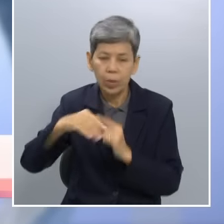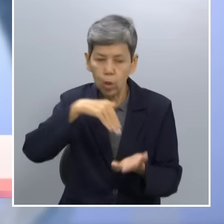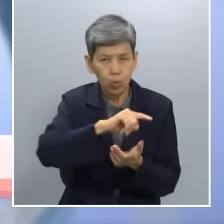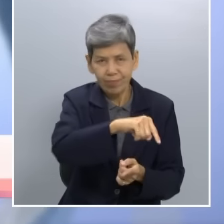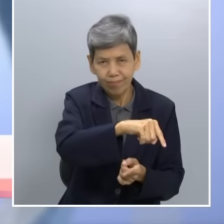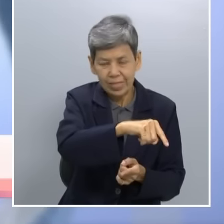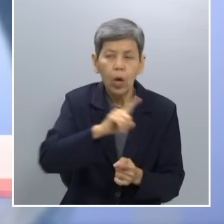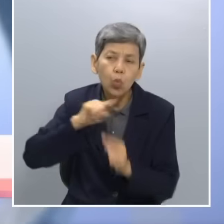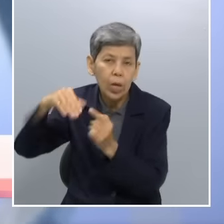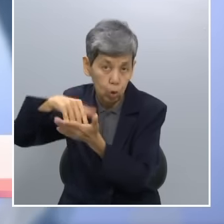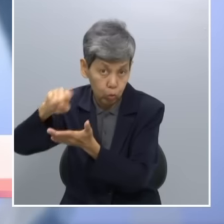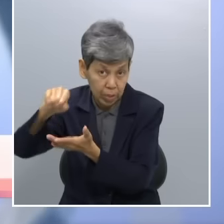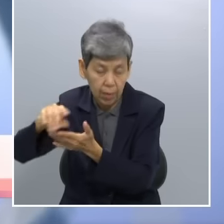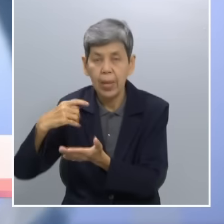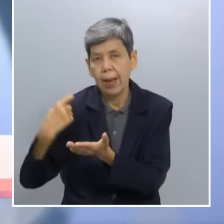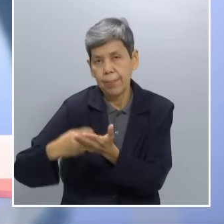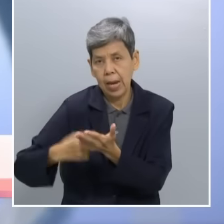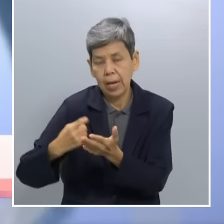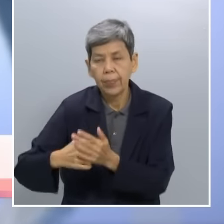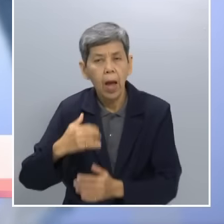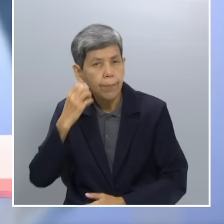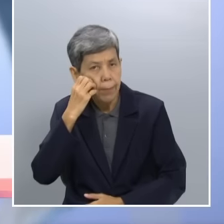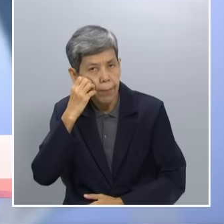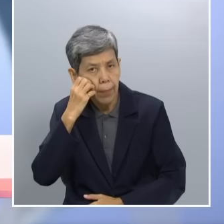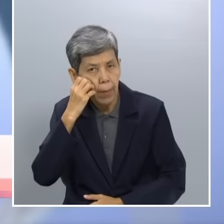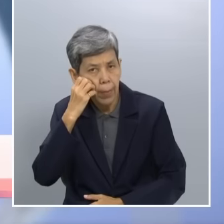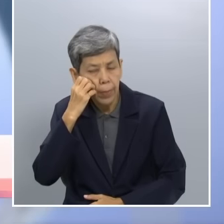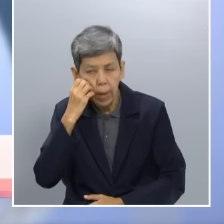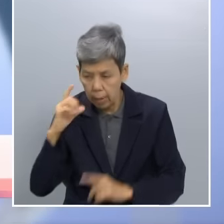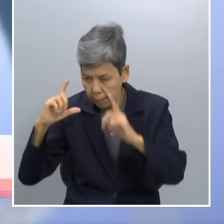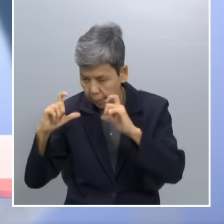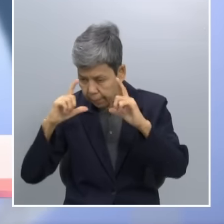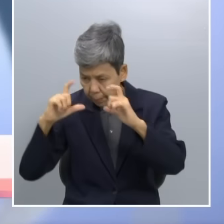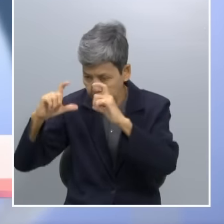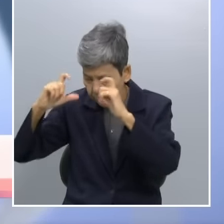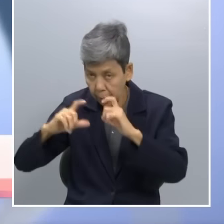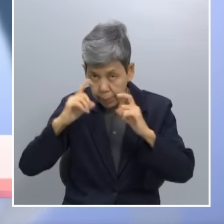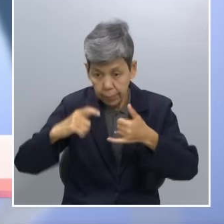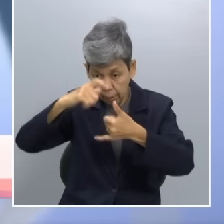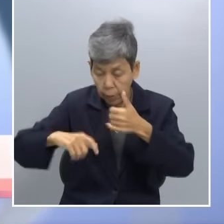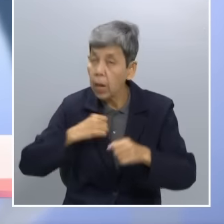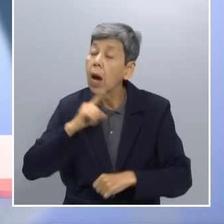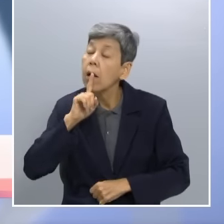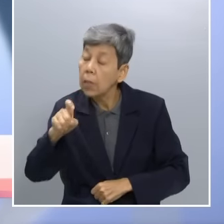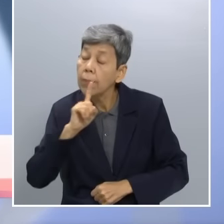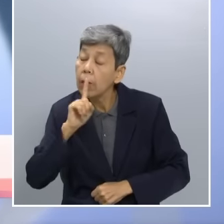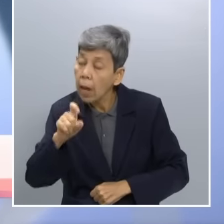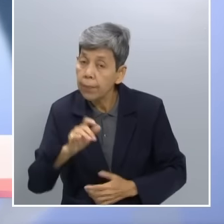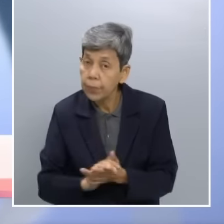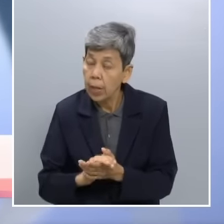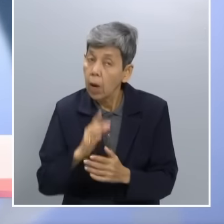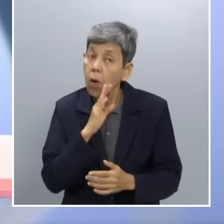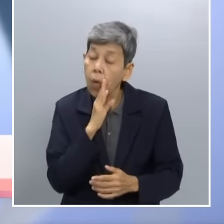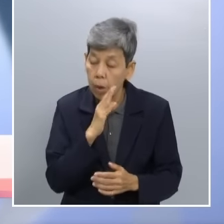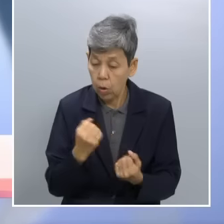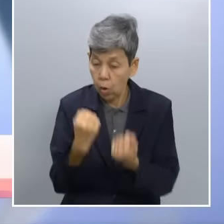คน้องเจอดอยู่แล้วประกันเนี่ยก็เอาโทรศัพท์มือถือเนี่ยไปถ่ายช่างคนนึงแล้วก็ถามว่าถามหน่อยสิ